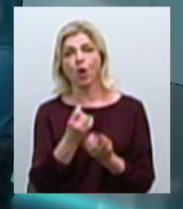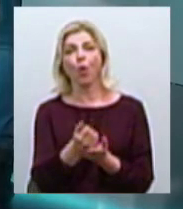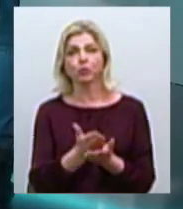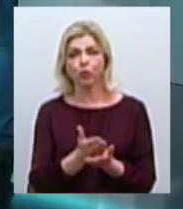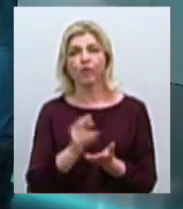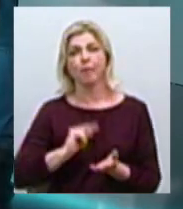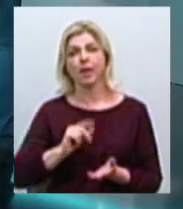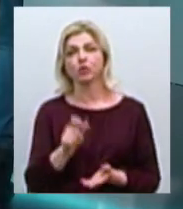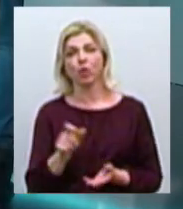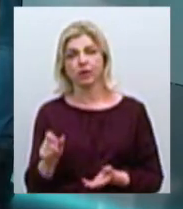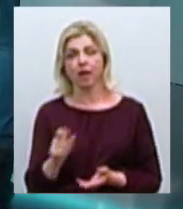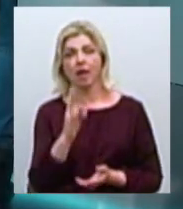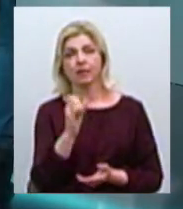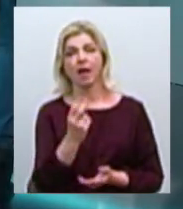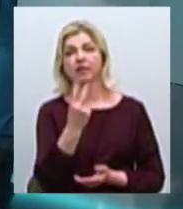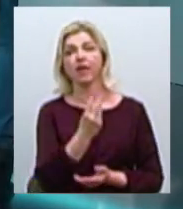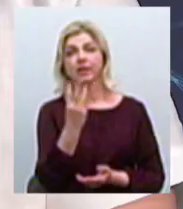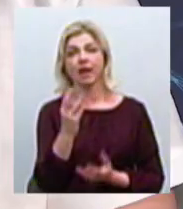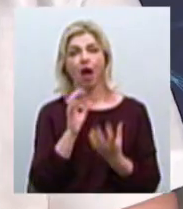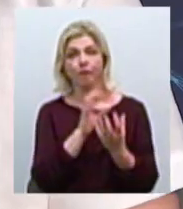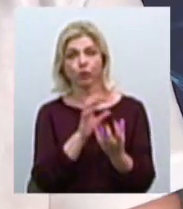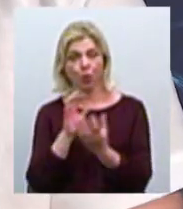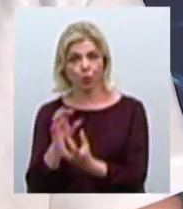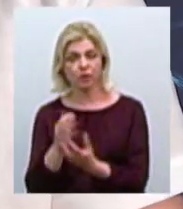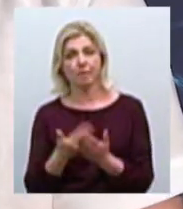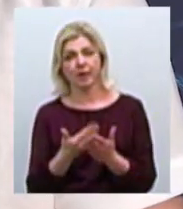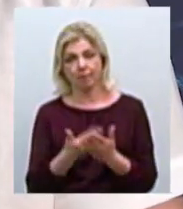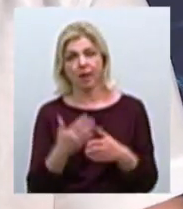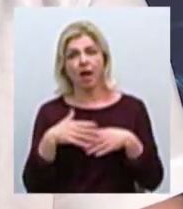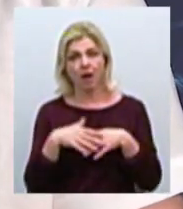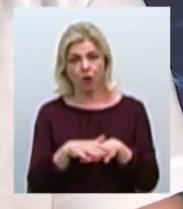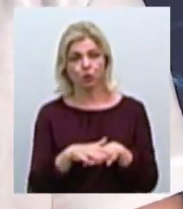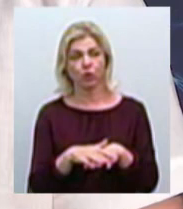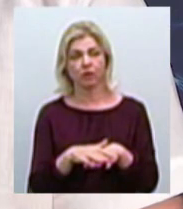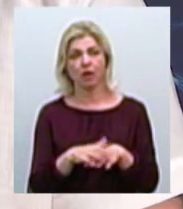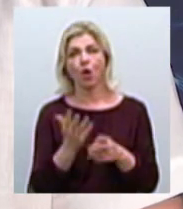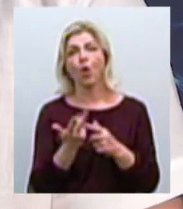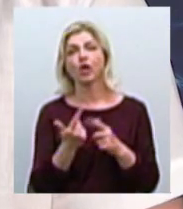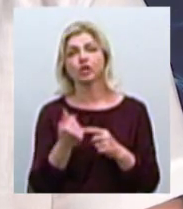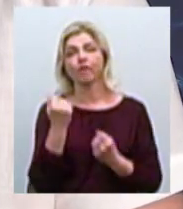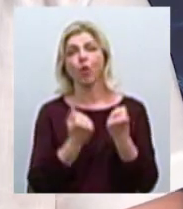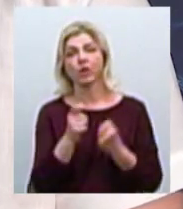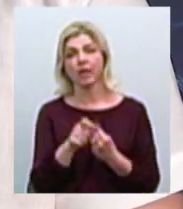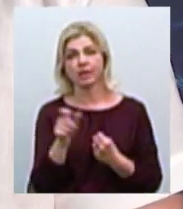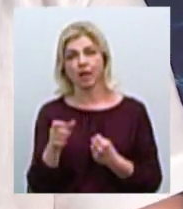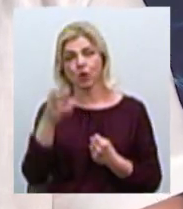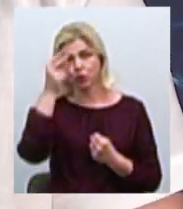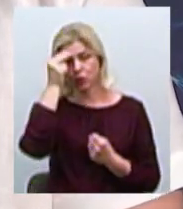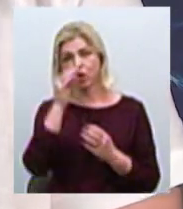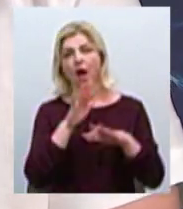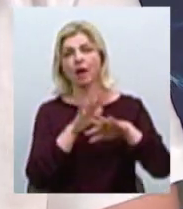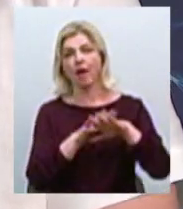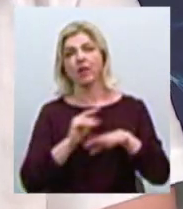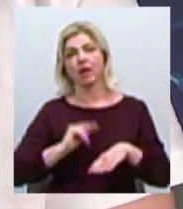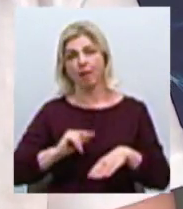Так, да, на 23 автобуса приблизительно розраховане кількість водіїв з учетом графіка роботи